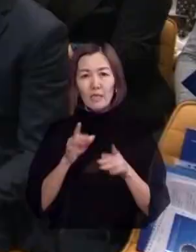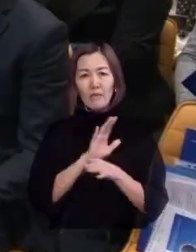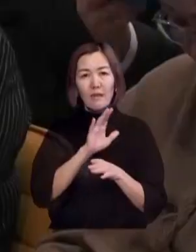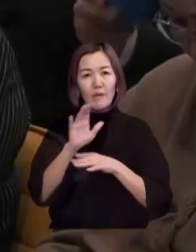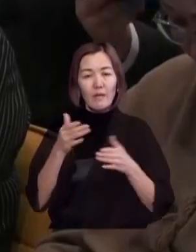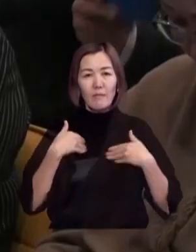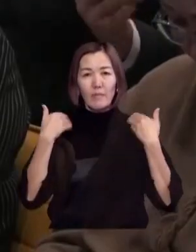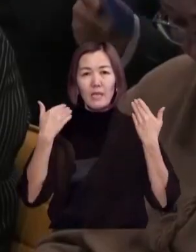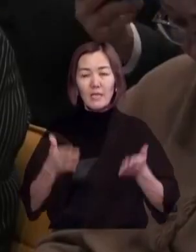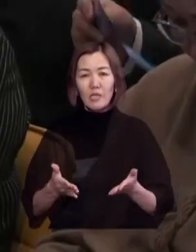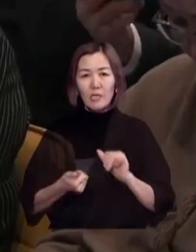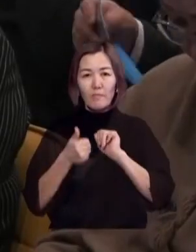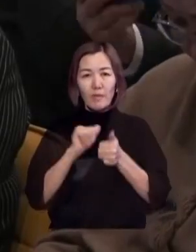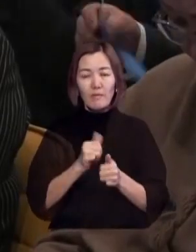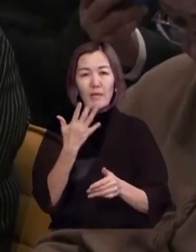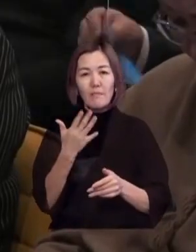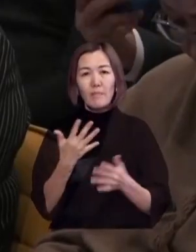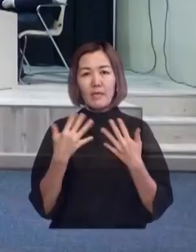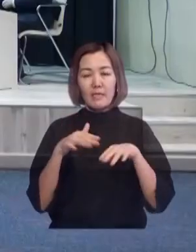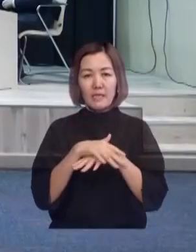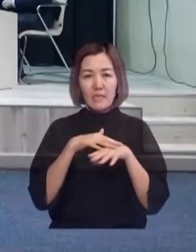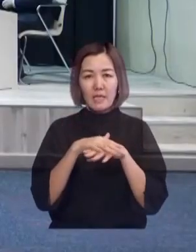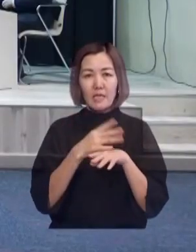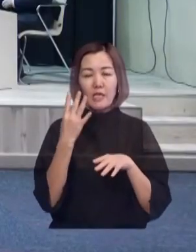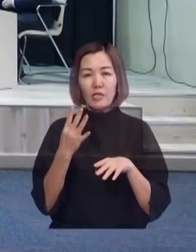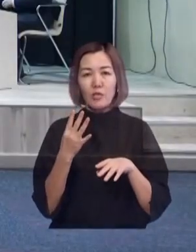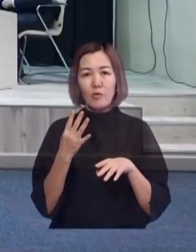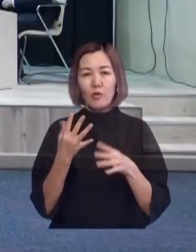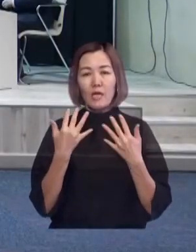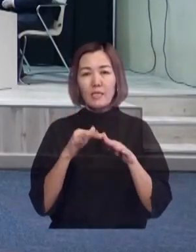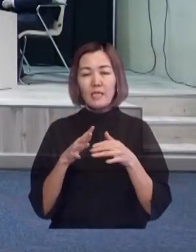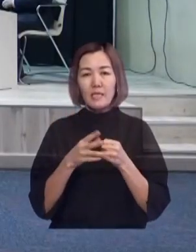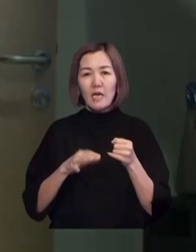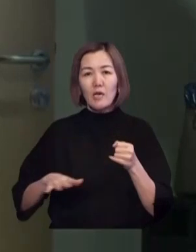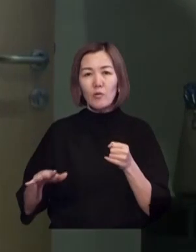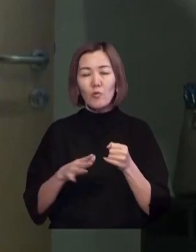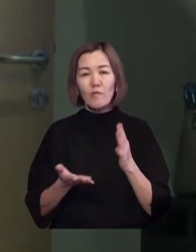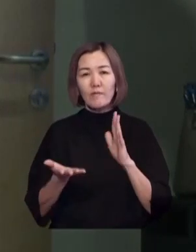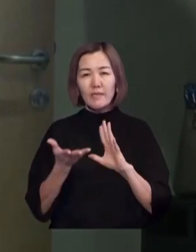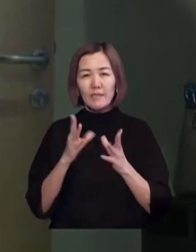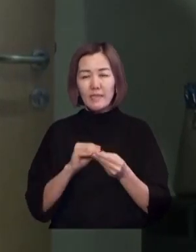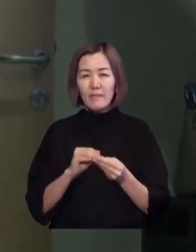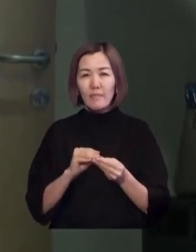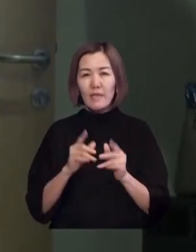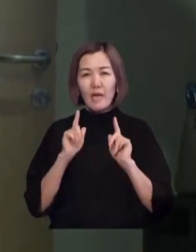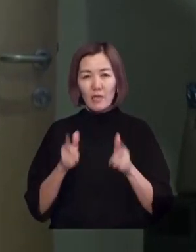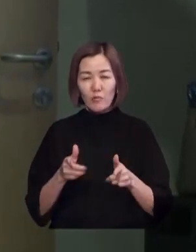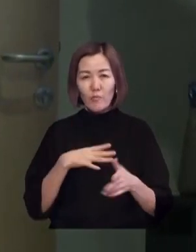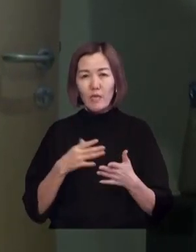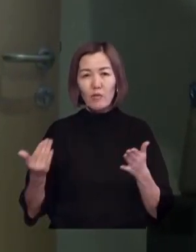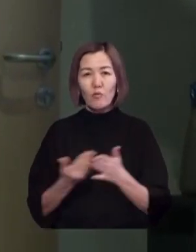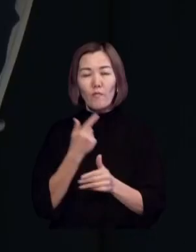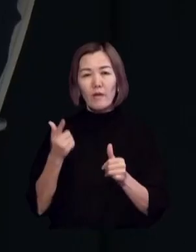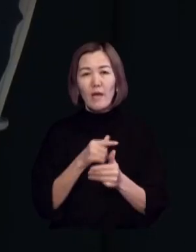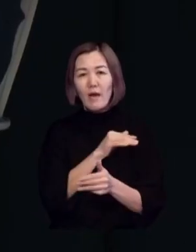направлено предложение о переименовании 5 населенных пунктов и 4 сельских округов. Все запросы были одобрены, официально новые